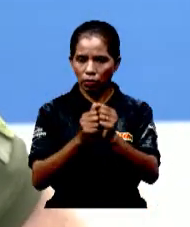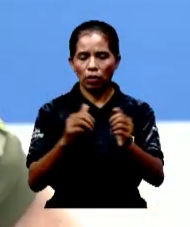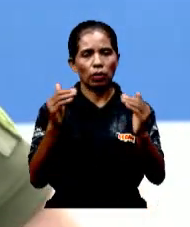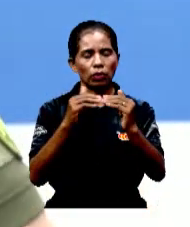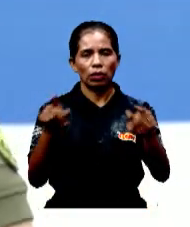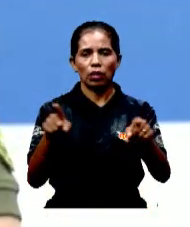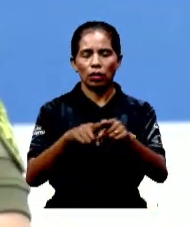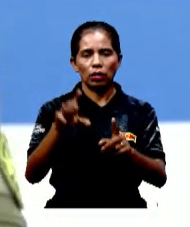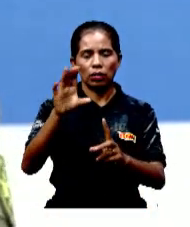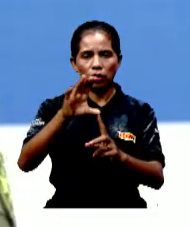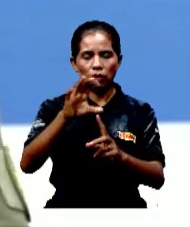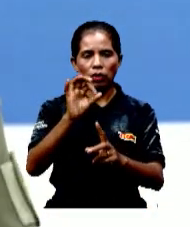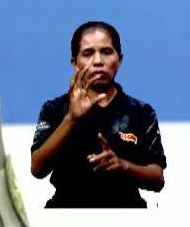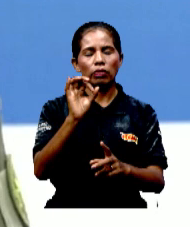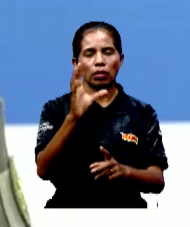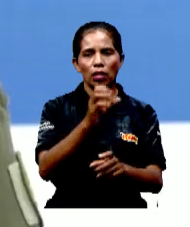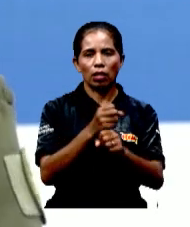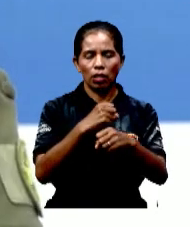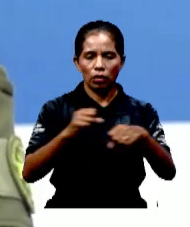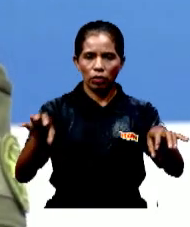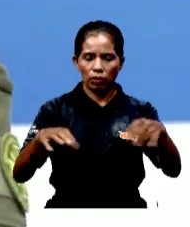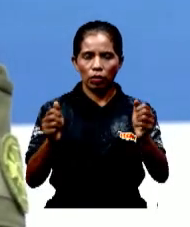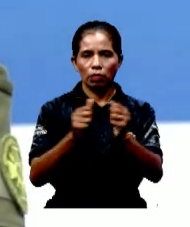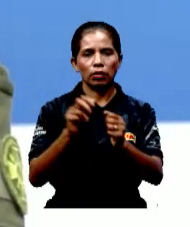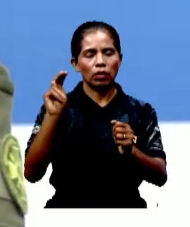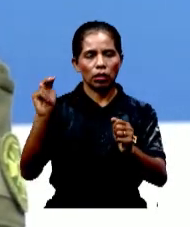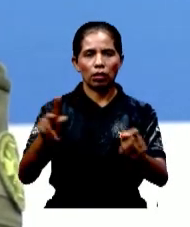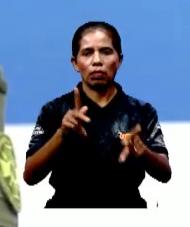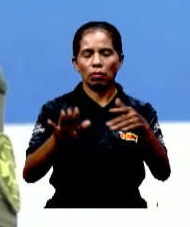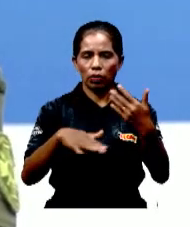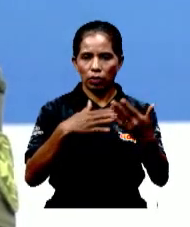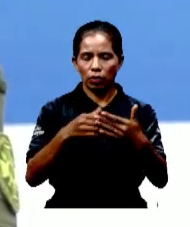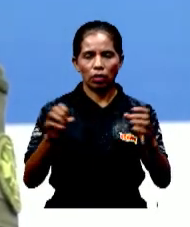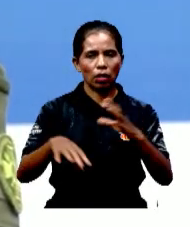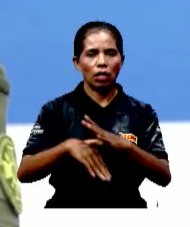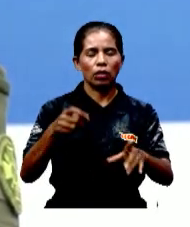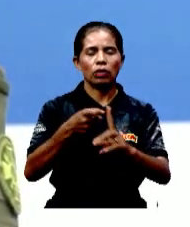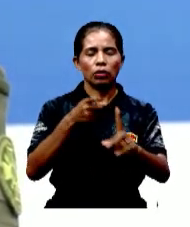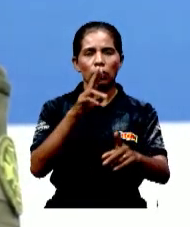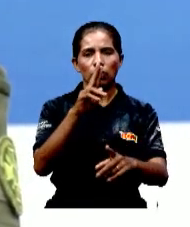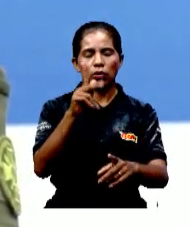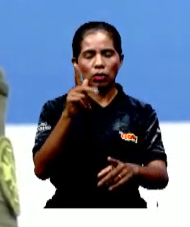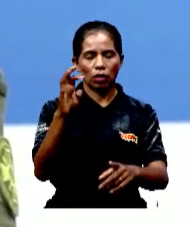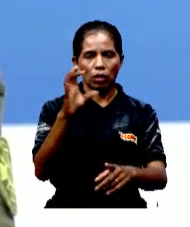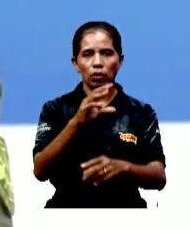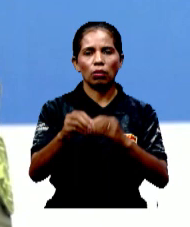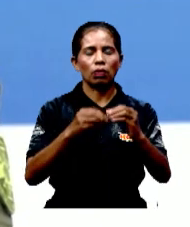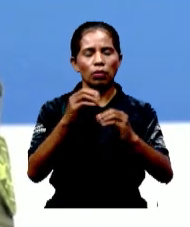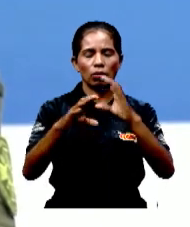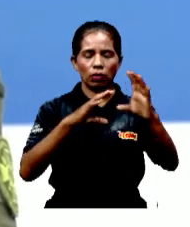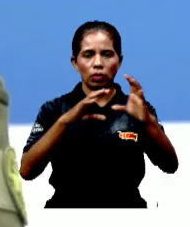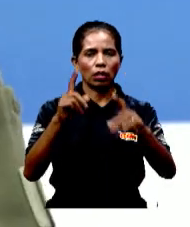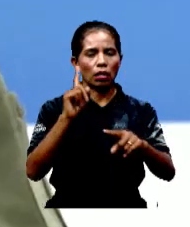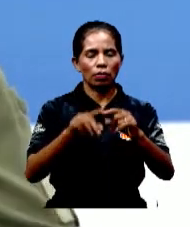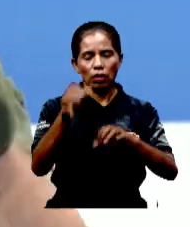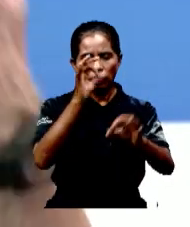ханеса ун команданте Валери Джалджуни, халао систематику ентре нија но омологу сира. Нија ла сајуси територија Украја, но конаба комуникацијам ла беле фиер